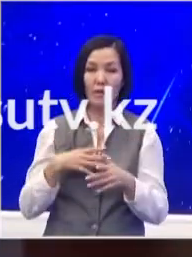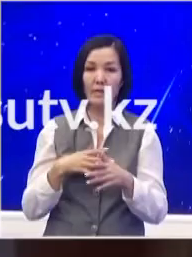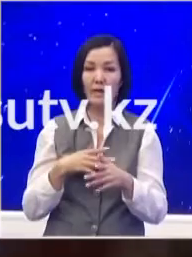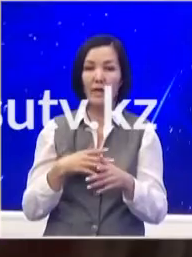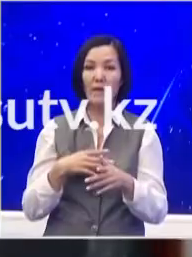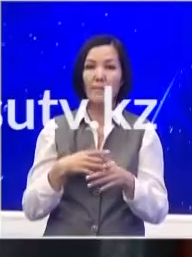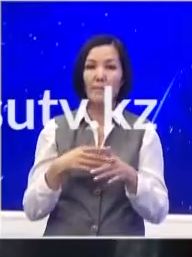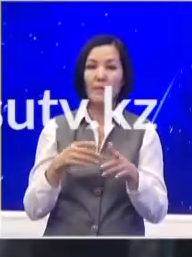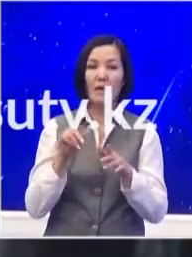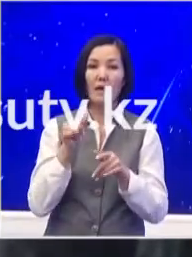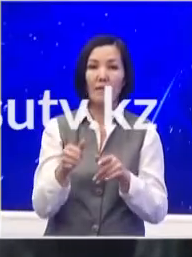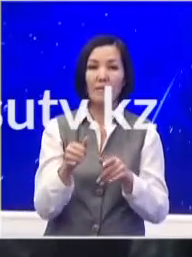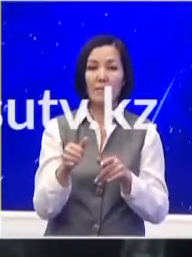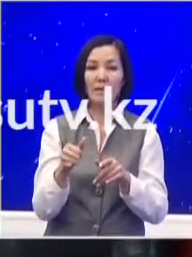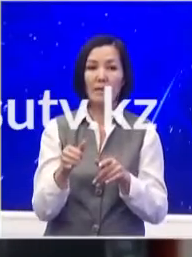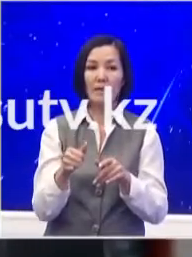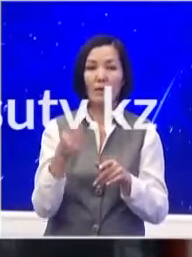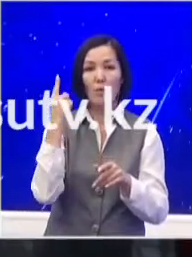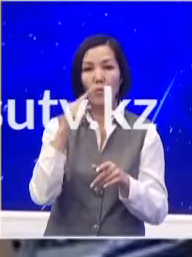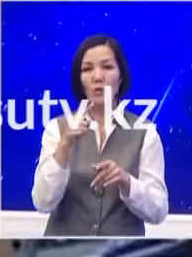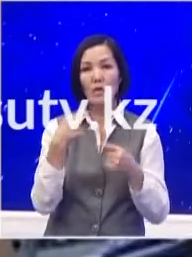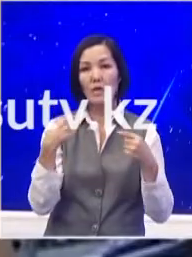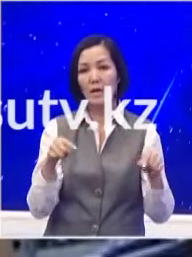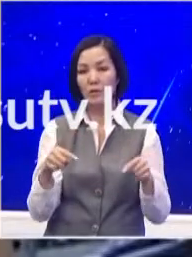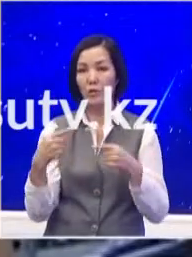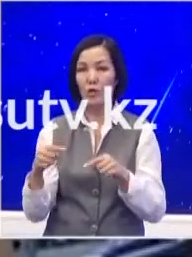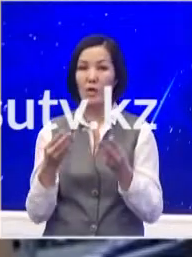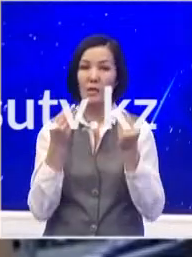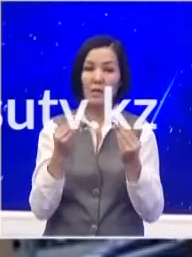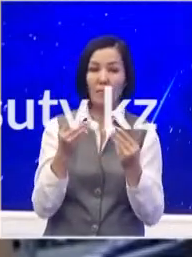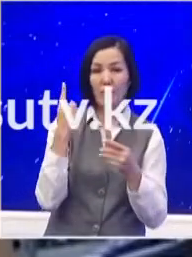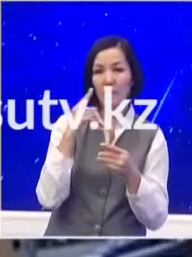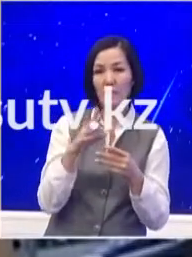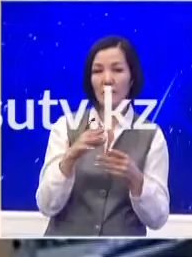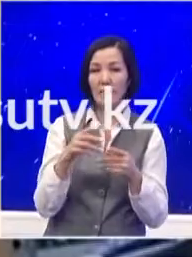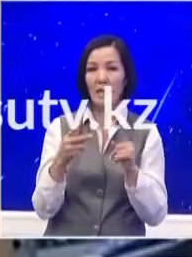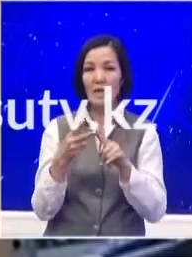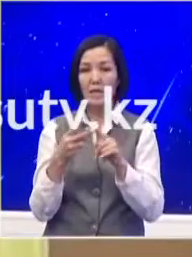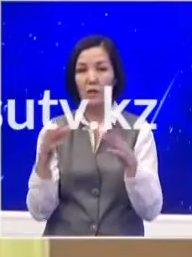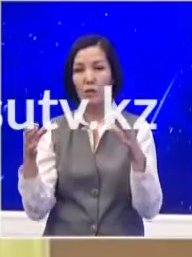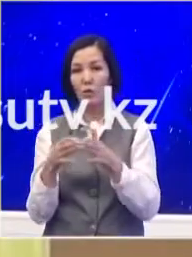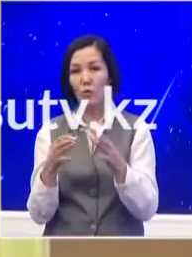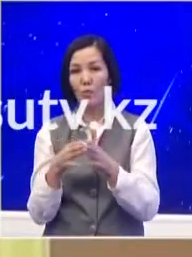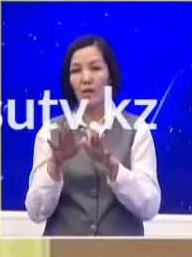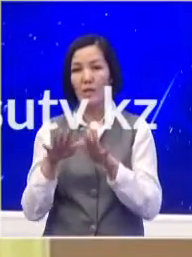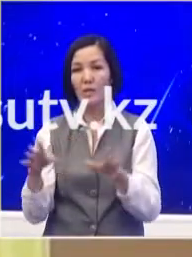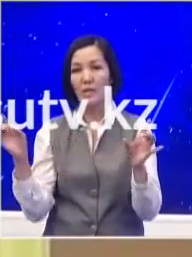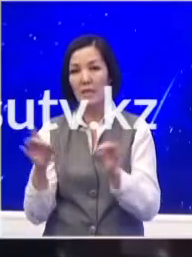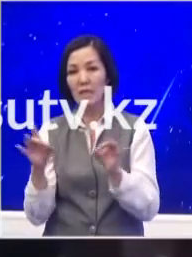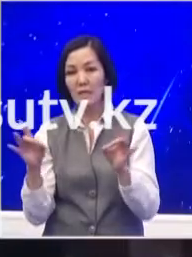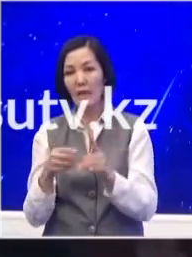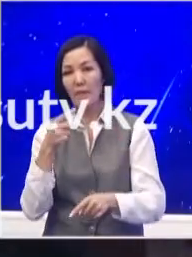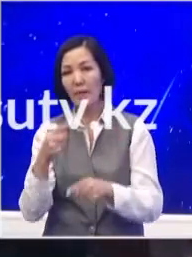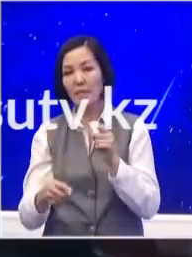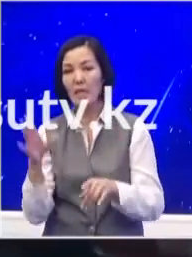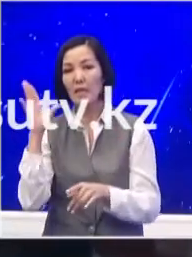Автоматтарға қатысты тұрғындардың пікірі қағы жарылды. Біреулері мұны керемет идея десе, басқалары аппарат жергілікті мейрамханалар үшін